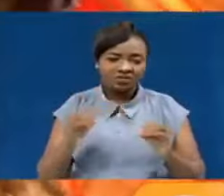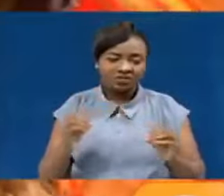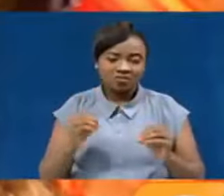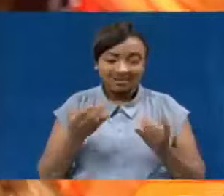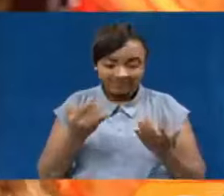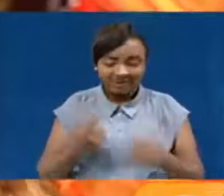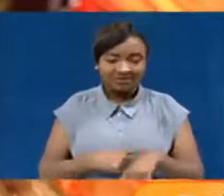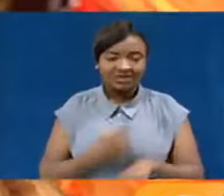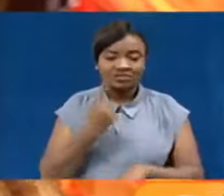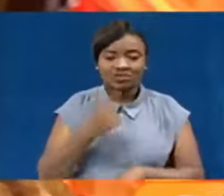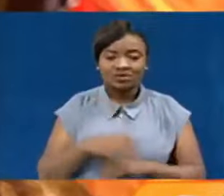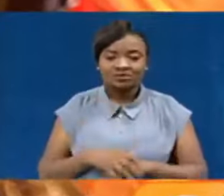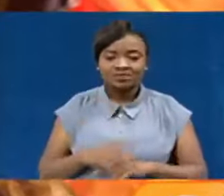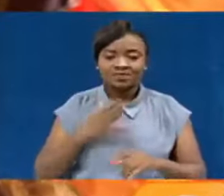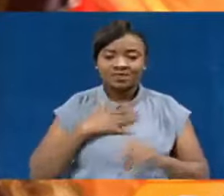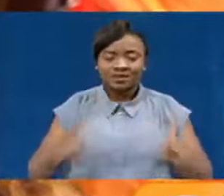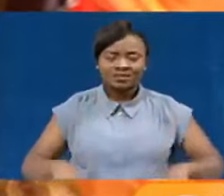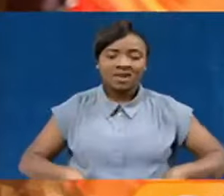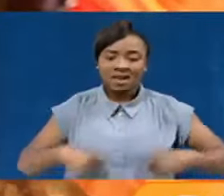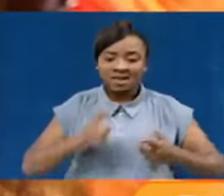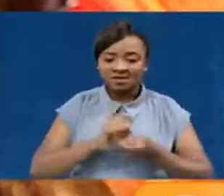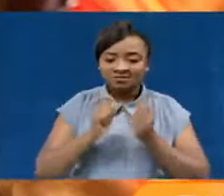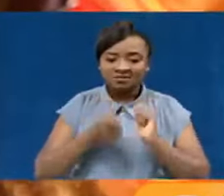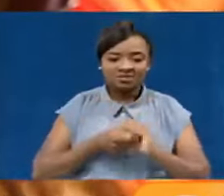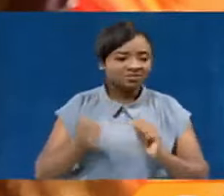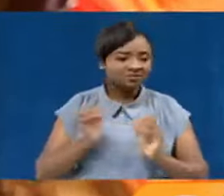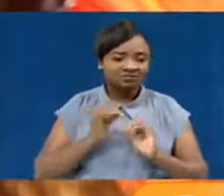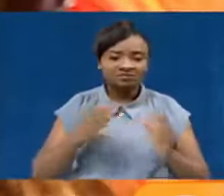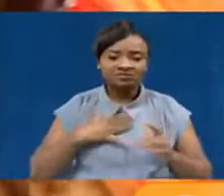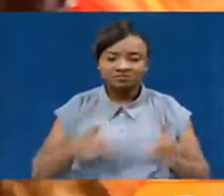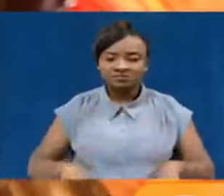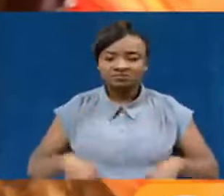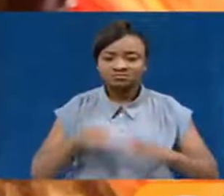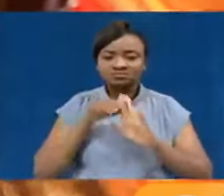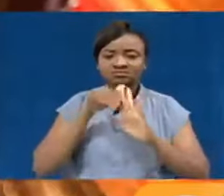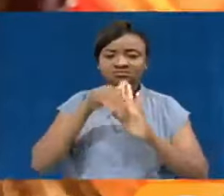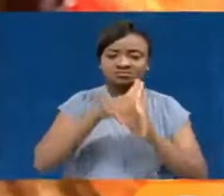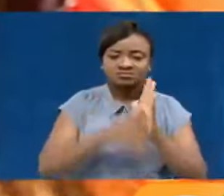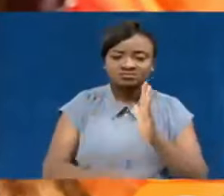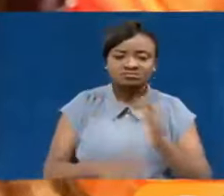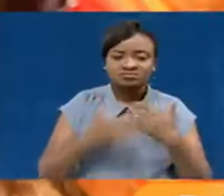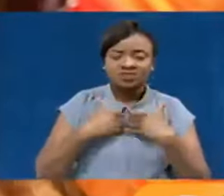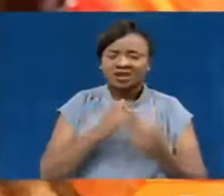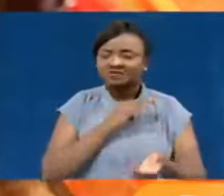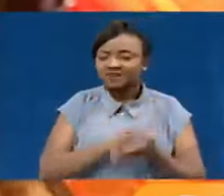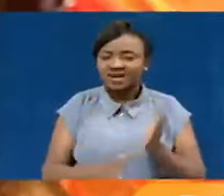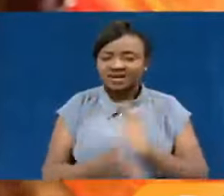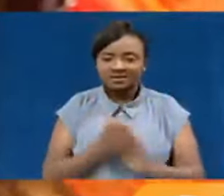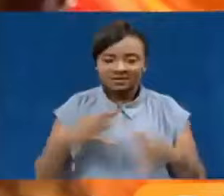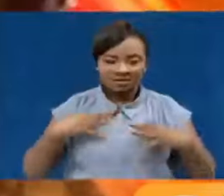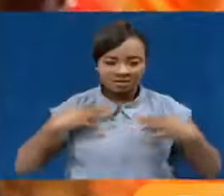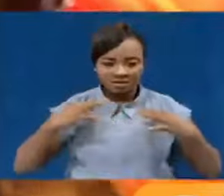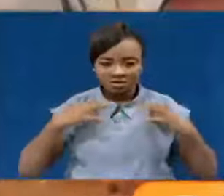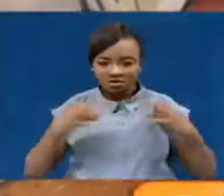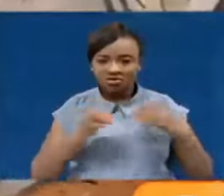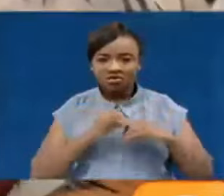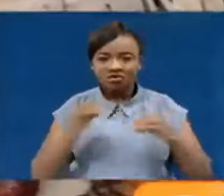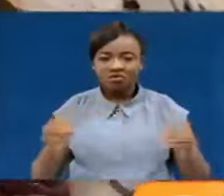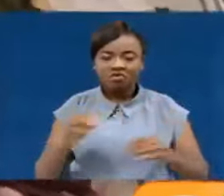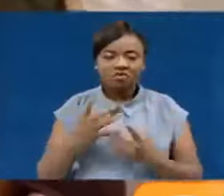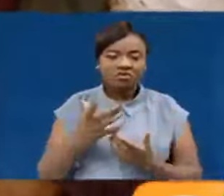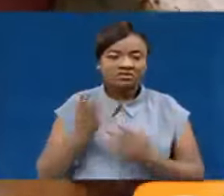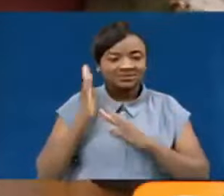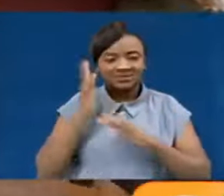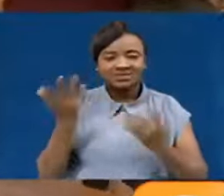yangu hakubadilika, maisha yangu amesorodeka chini. Sina, hatuna kitu ya kula, hatuna nguo kuvaa, hatuna mali ya kulala. Mita